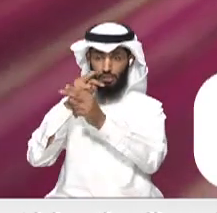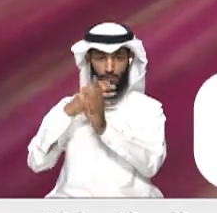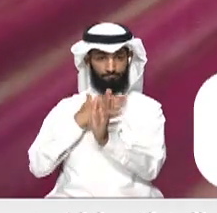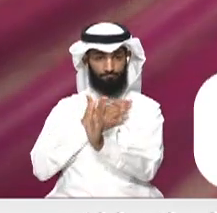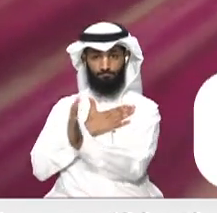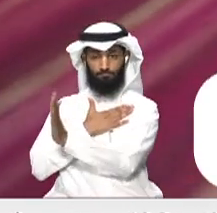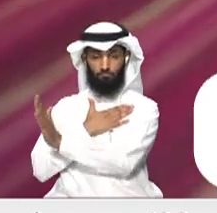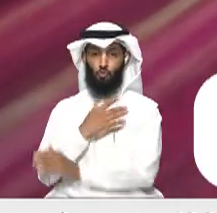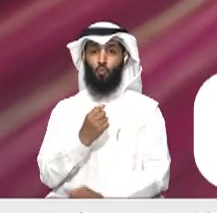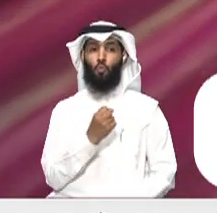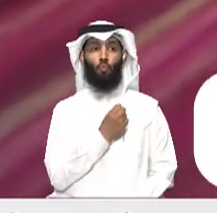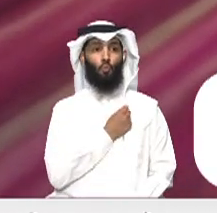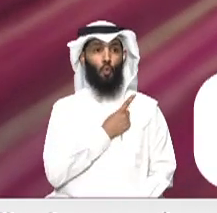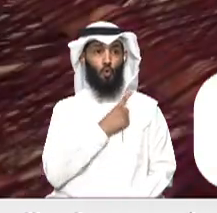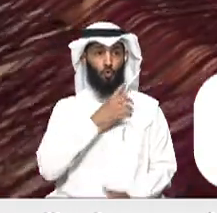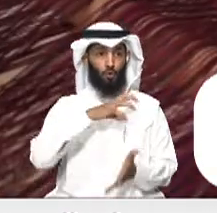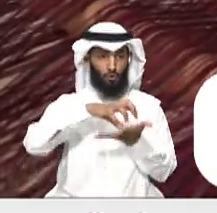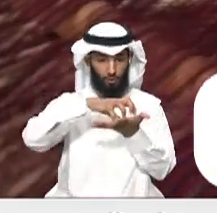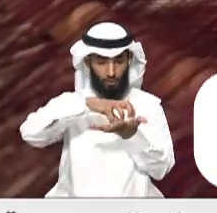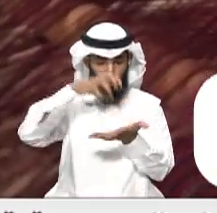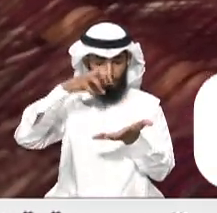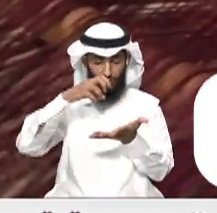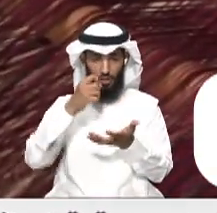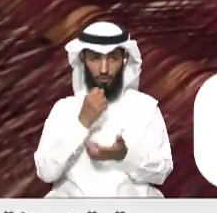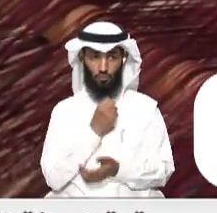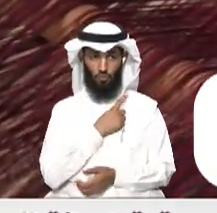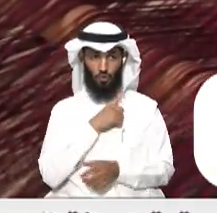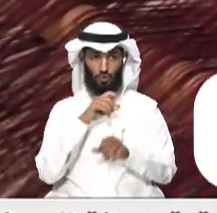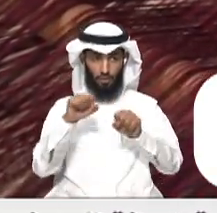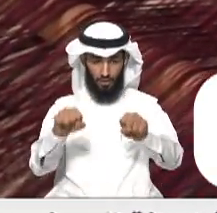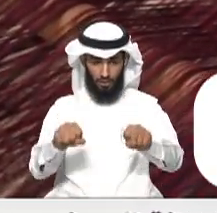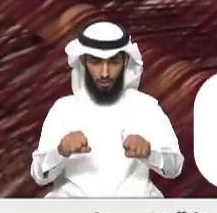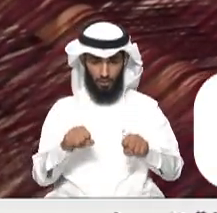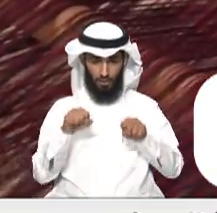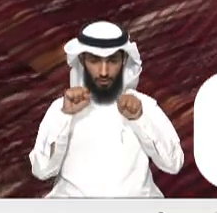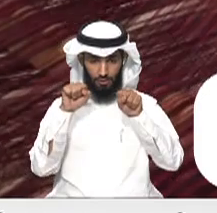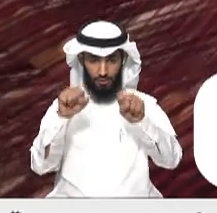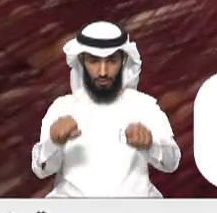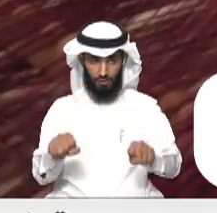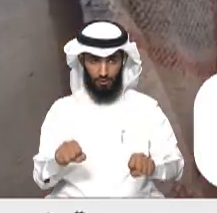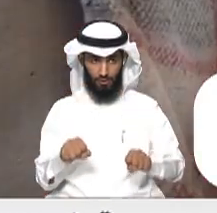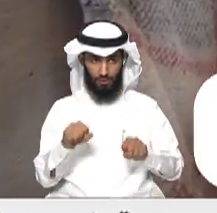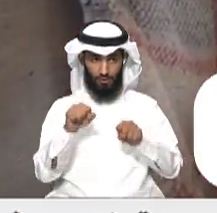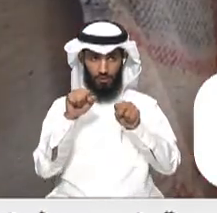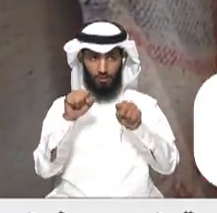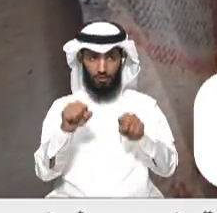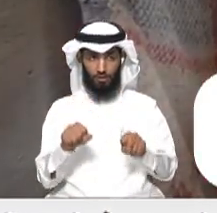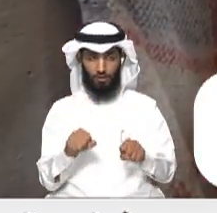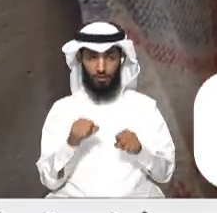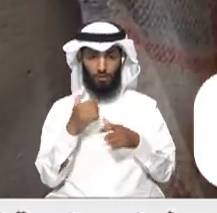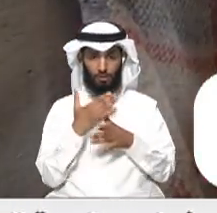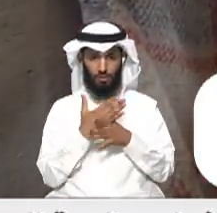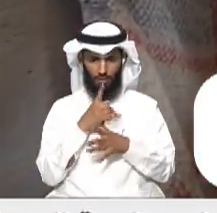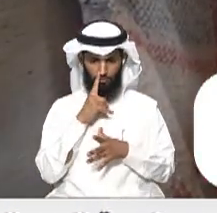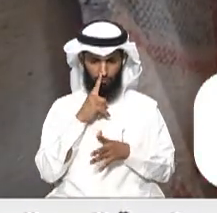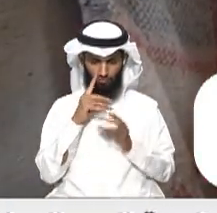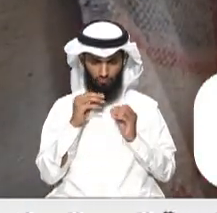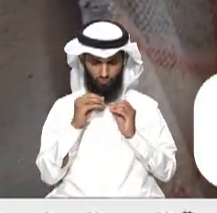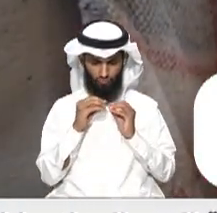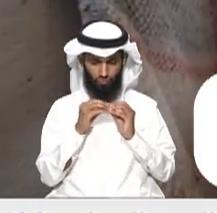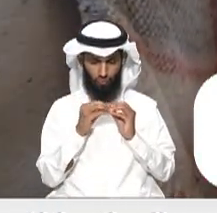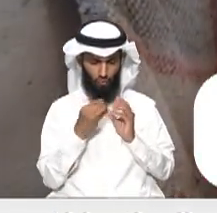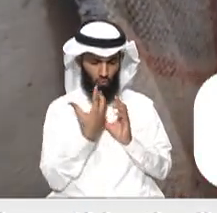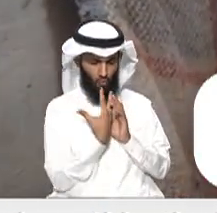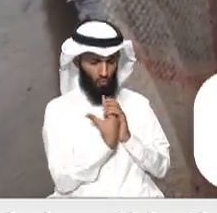الوقت وتتعاقب الأيام وتواصل هذه الآلة دورانها، ويصر النساج عامر الداودي على